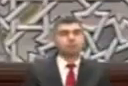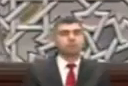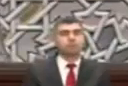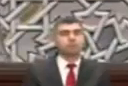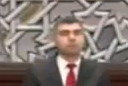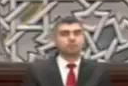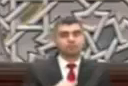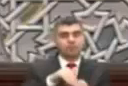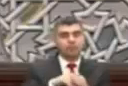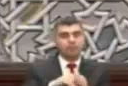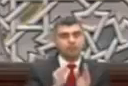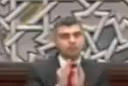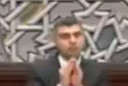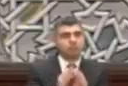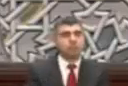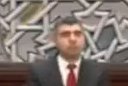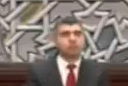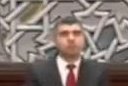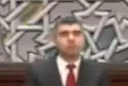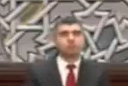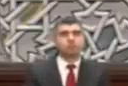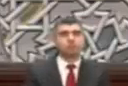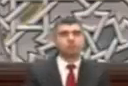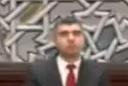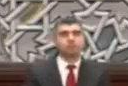فريق العداله والتنميه.